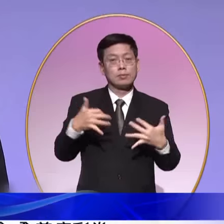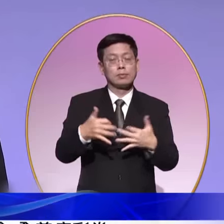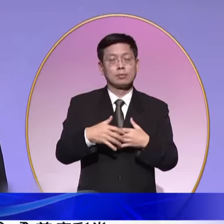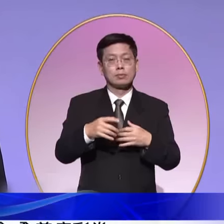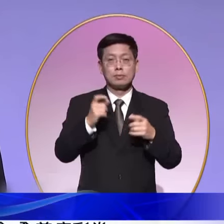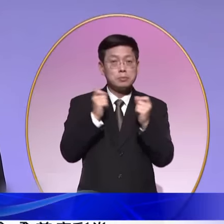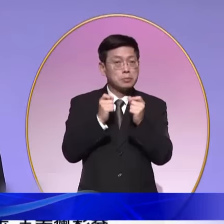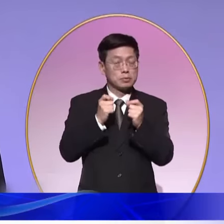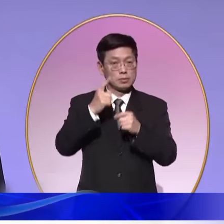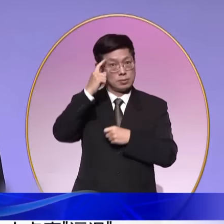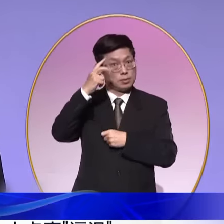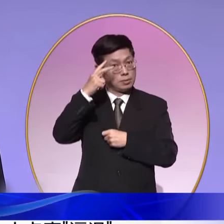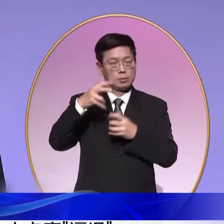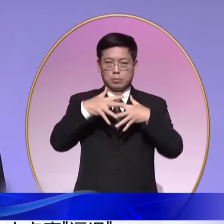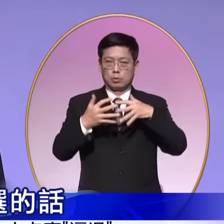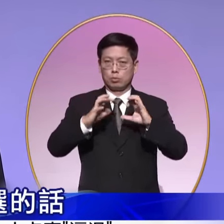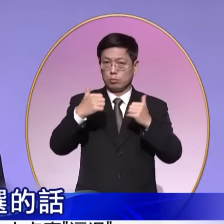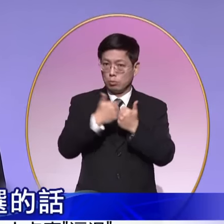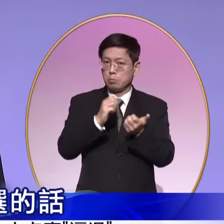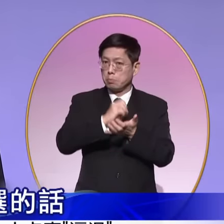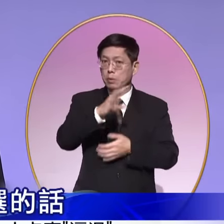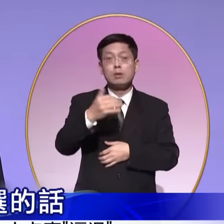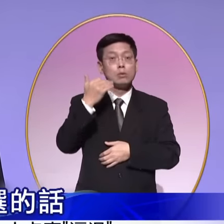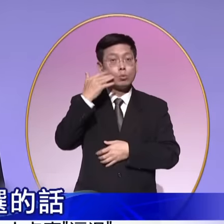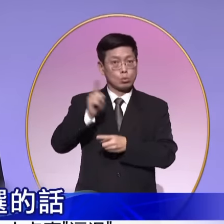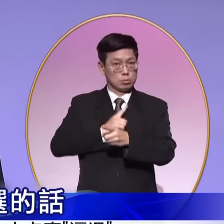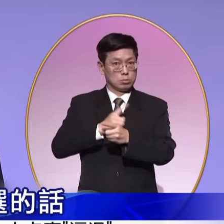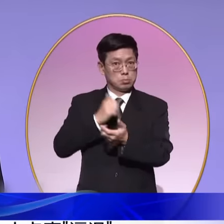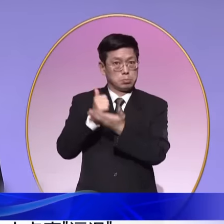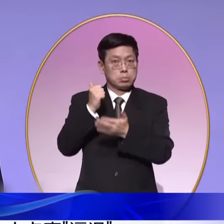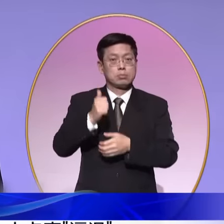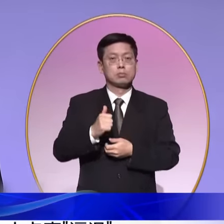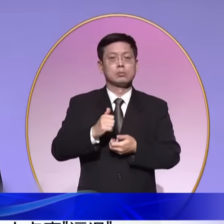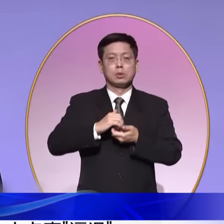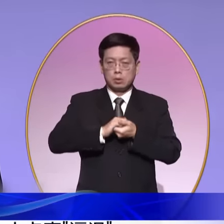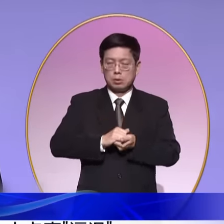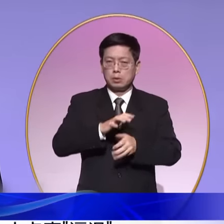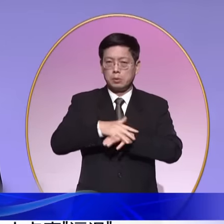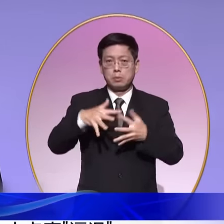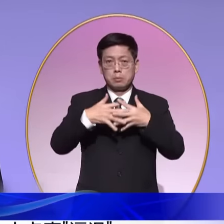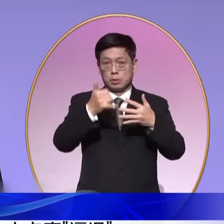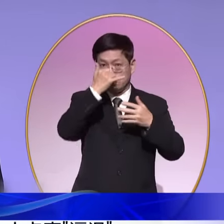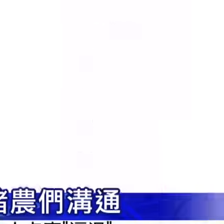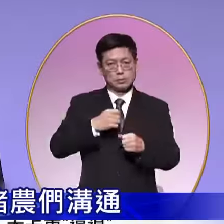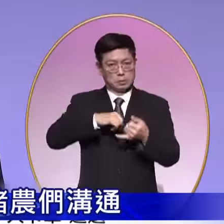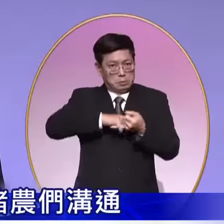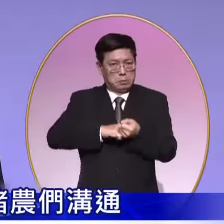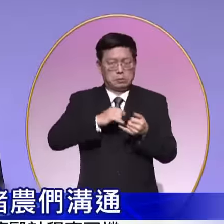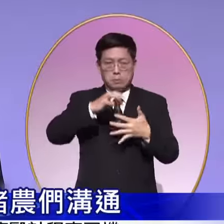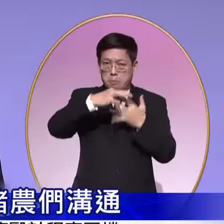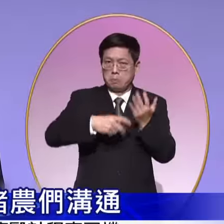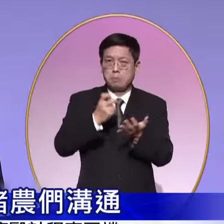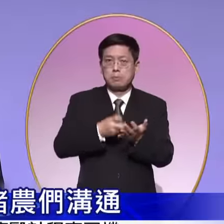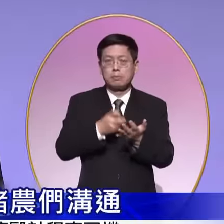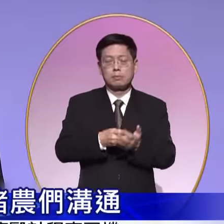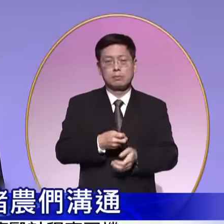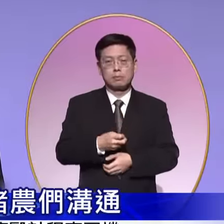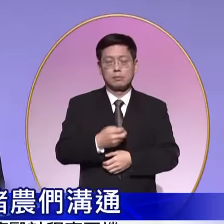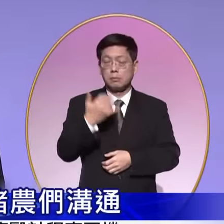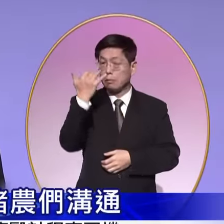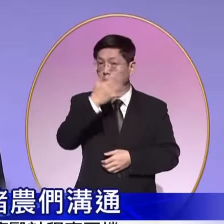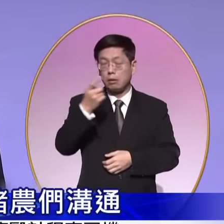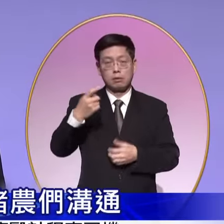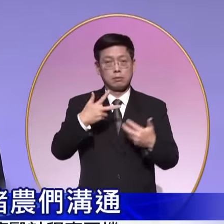天美国国会报告已经说出来，如果您当选的话，就会开放美猪的进口，而蔡主席并没有